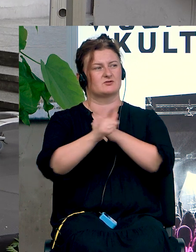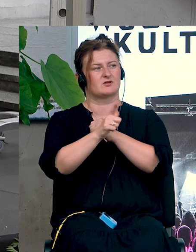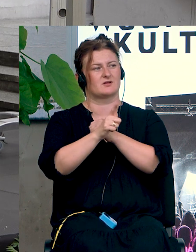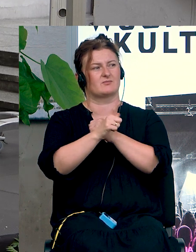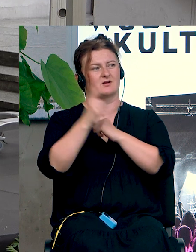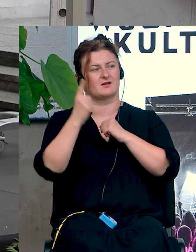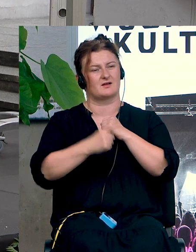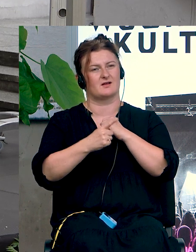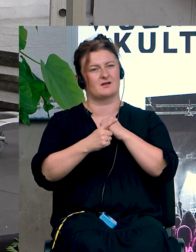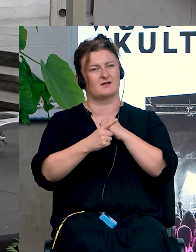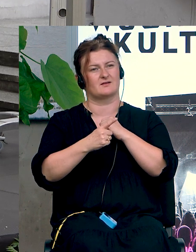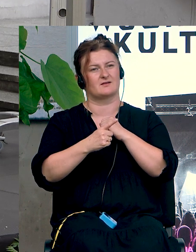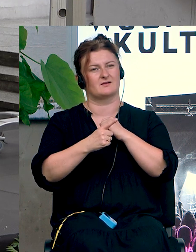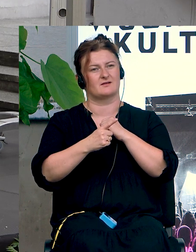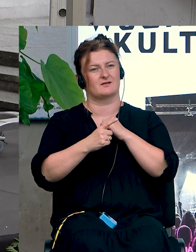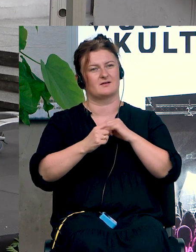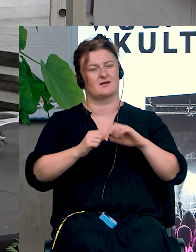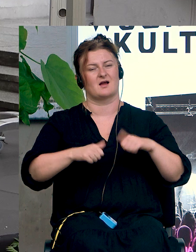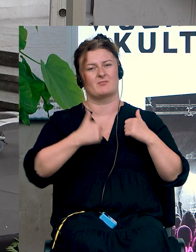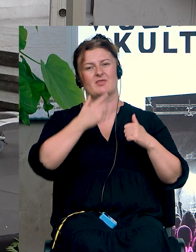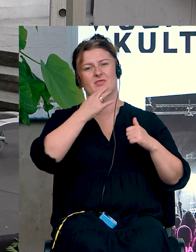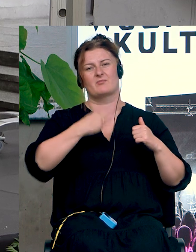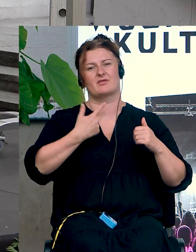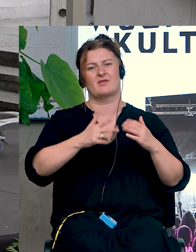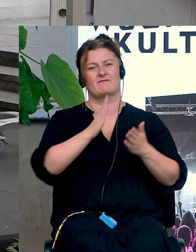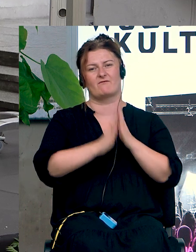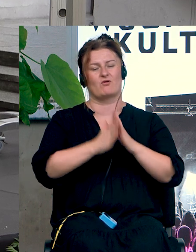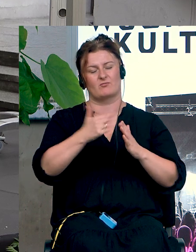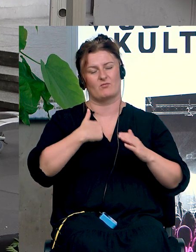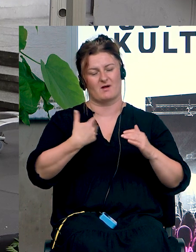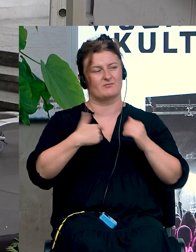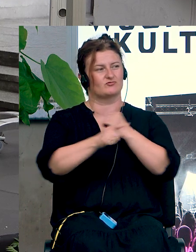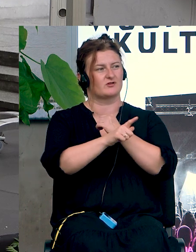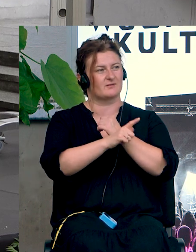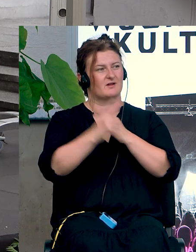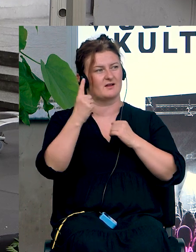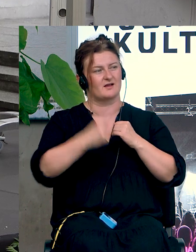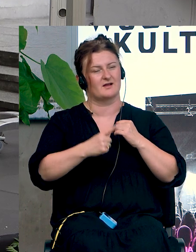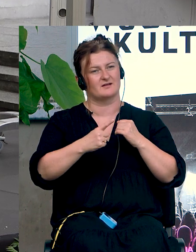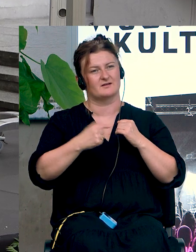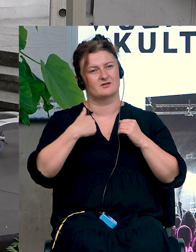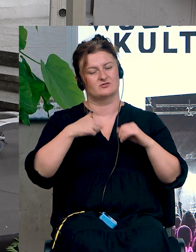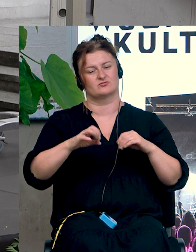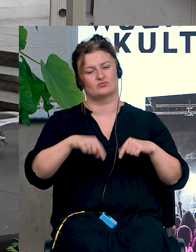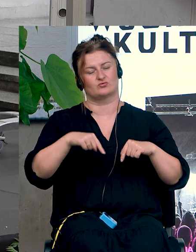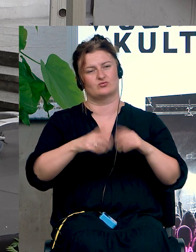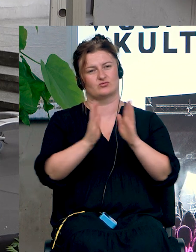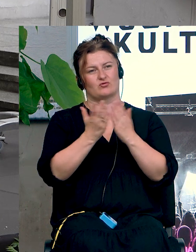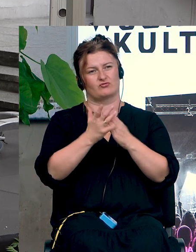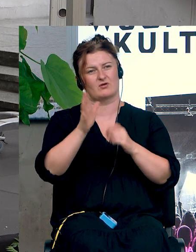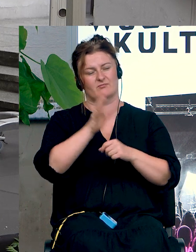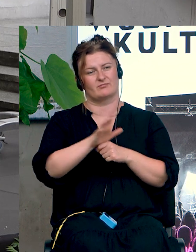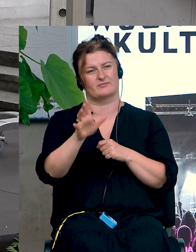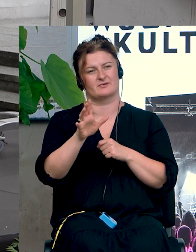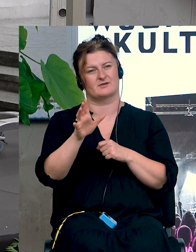вальчим. Я не вальчим, бо мам 70, і для того я тут і зараз, і видав тут книжку. Я просто хотів, якщо ви